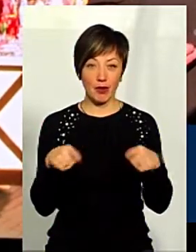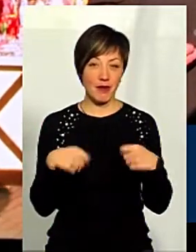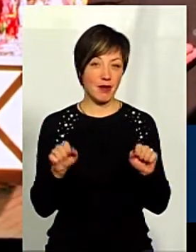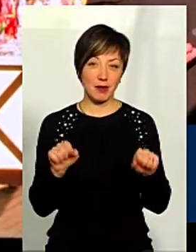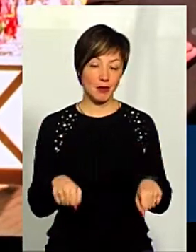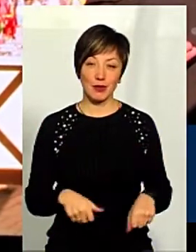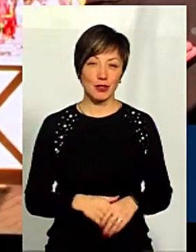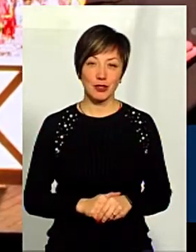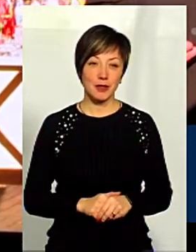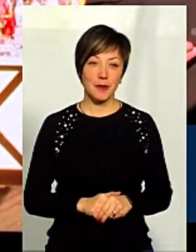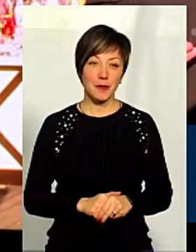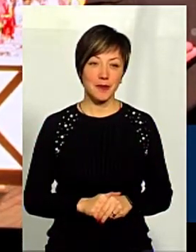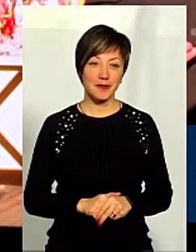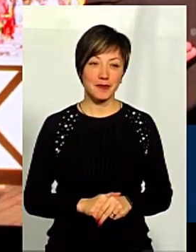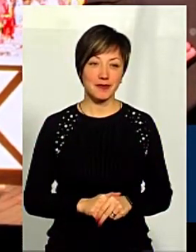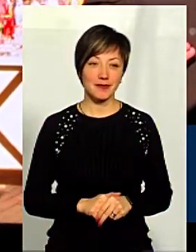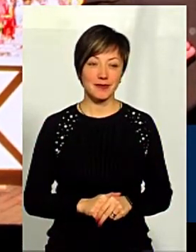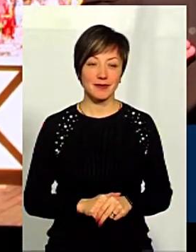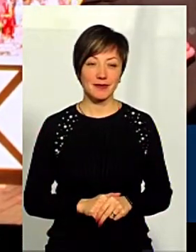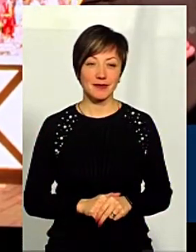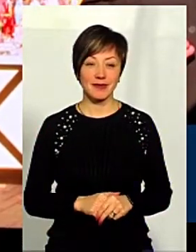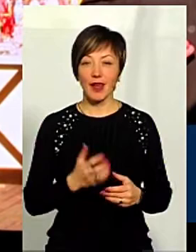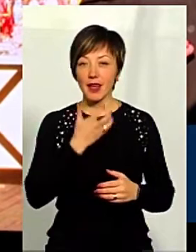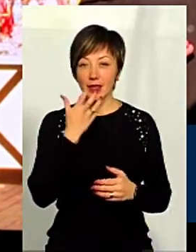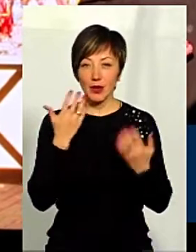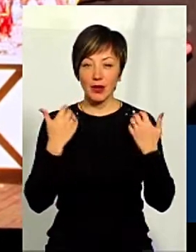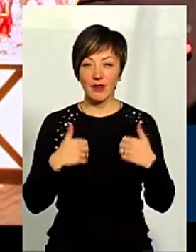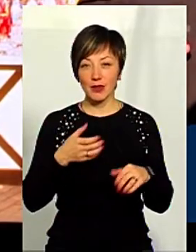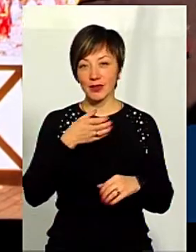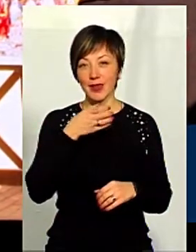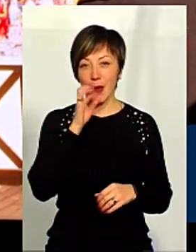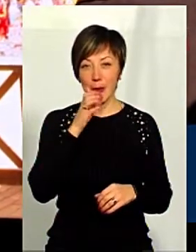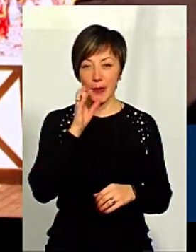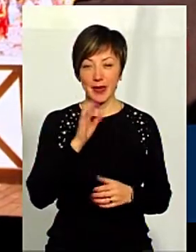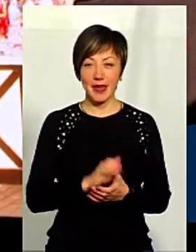звичайно. Але ну, якби согріваєш і напіток.